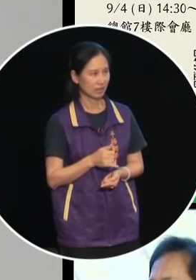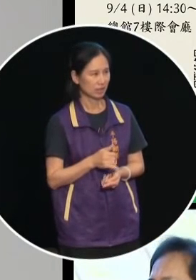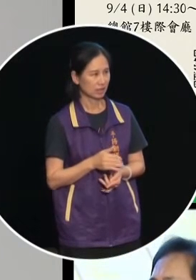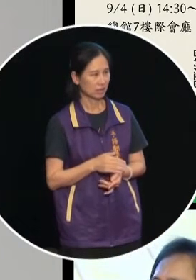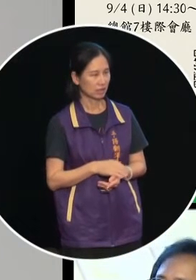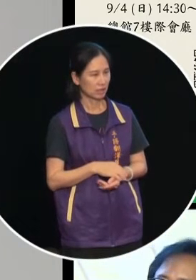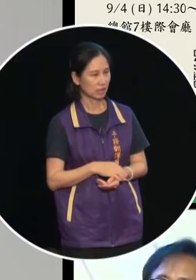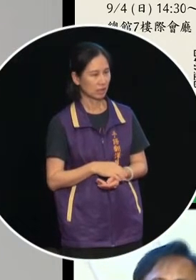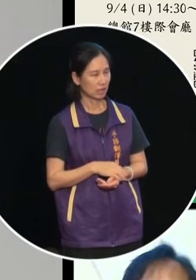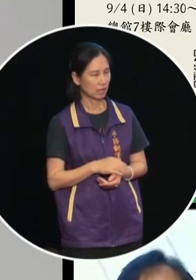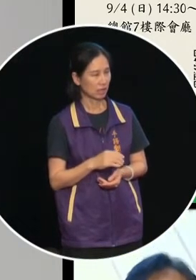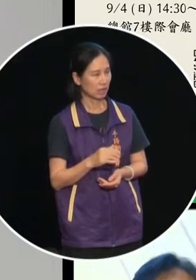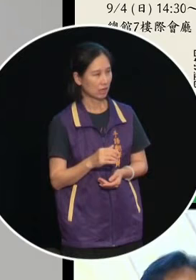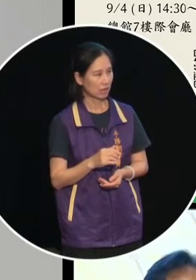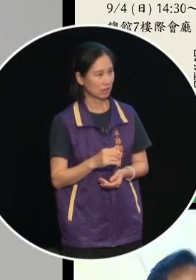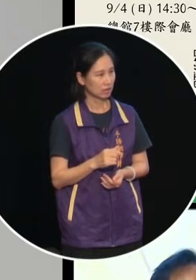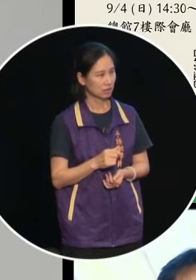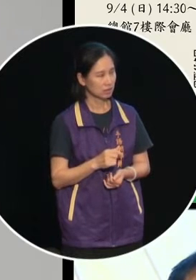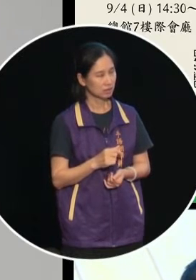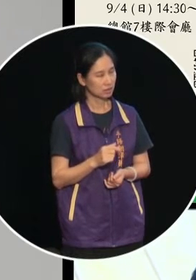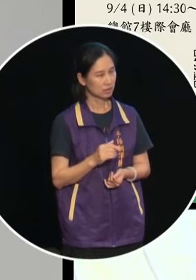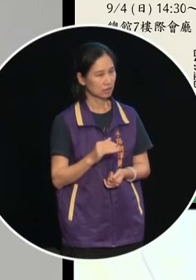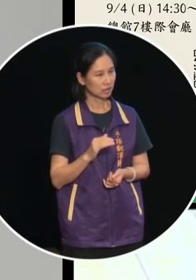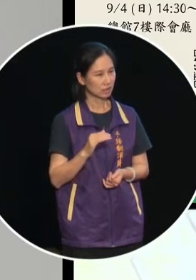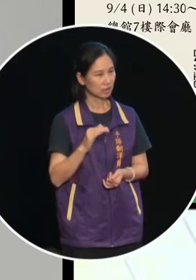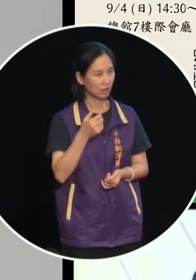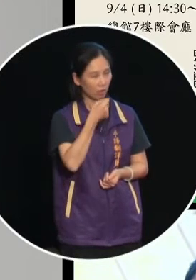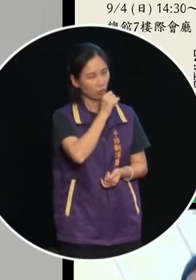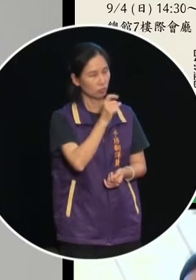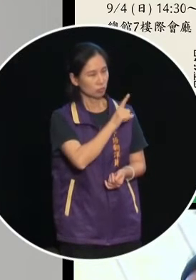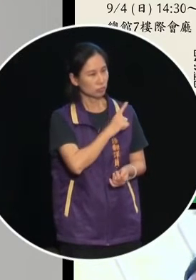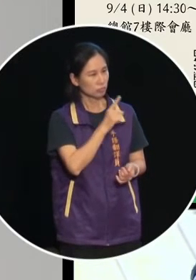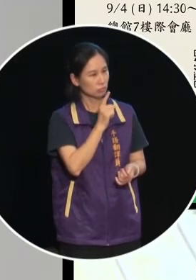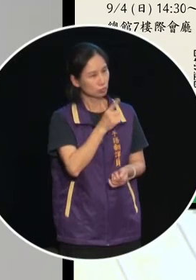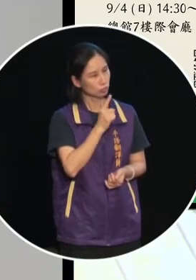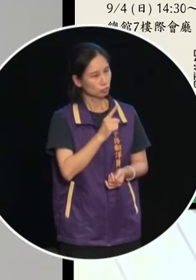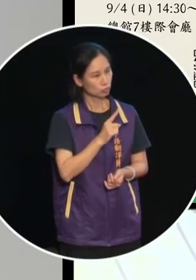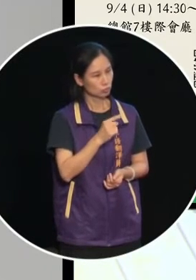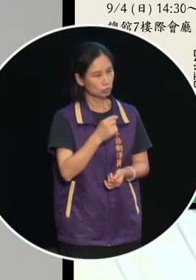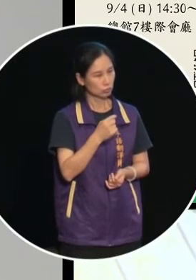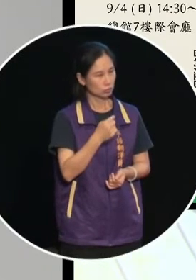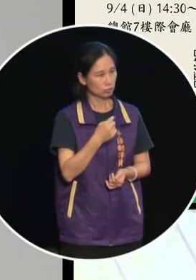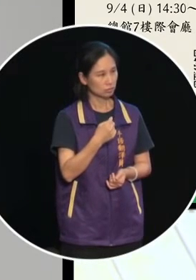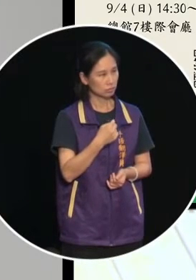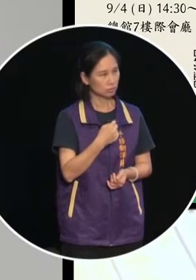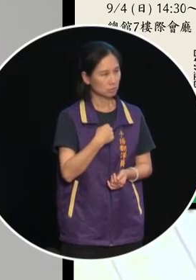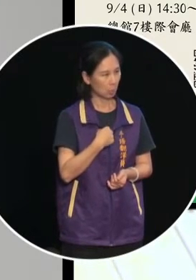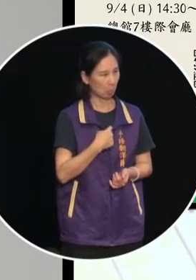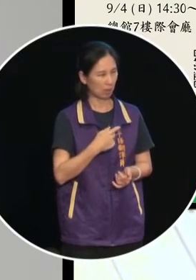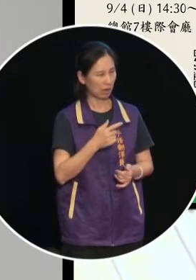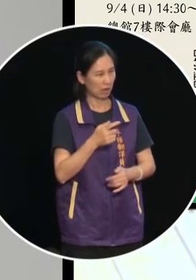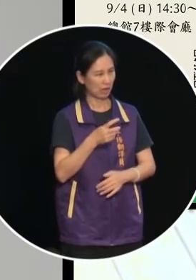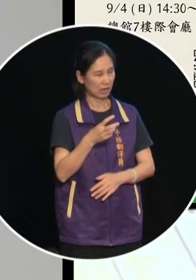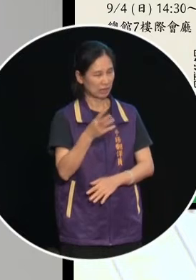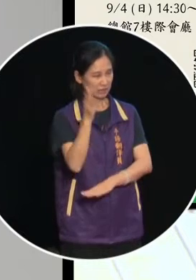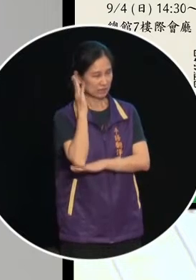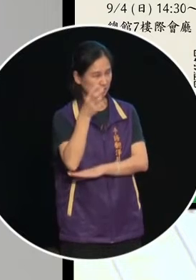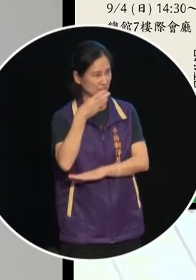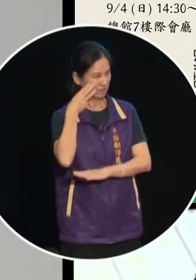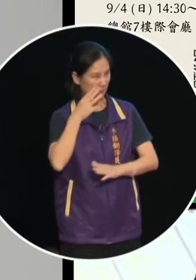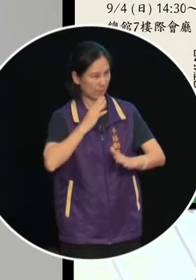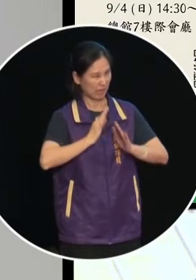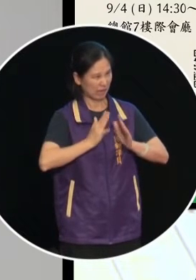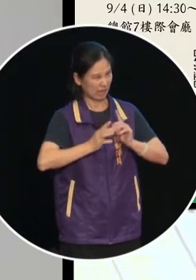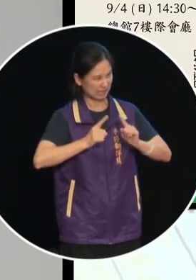得台湾社会是台湾人就自己说我们政治斗争很厉害，太厉害啊等等等